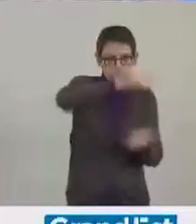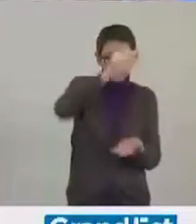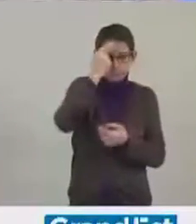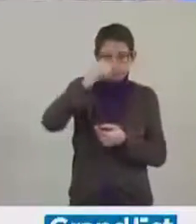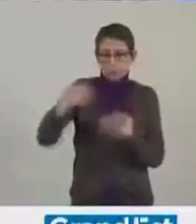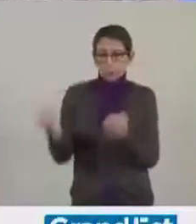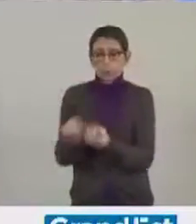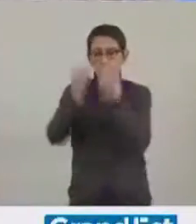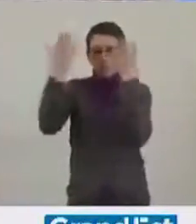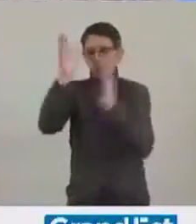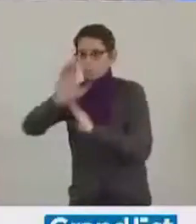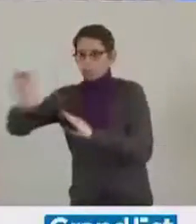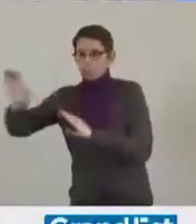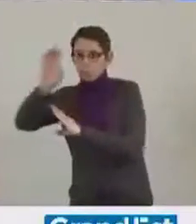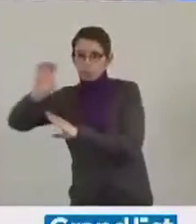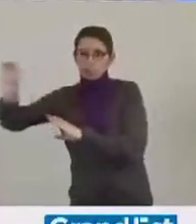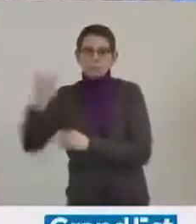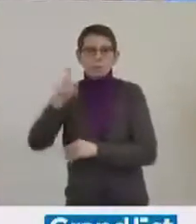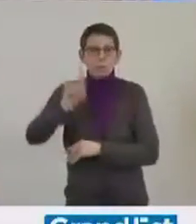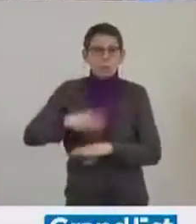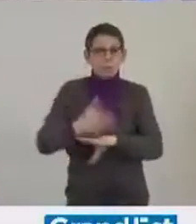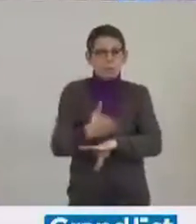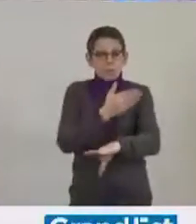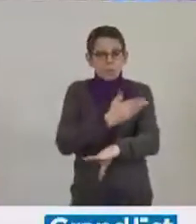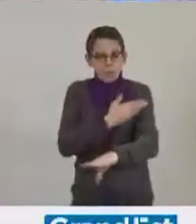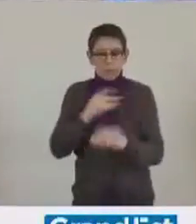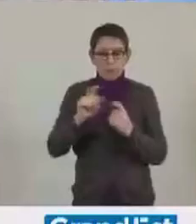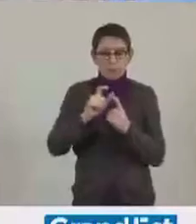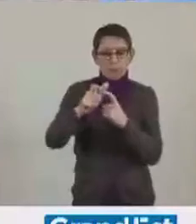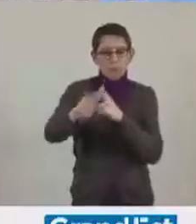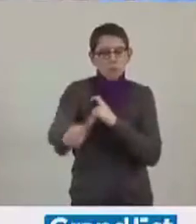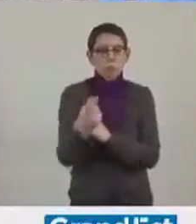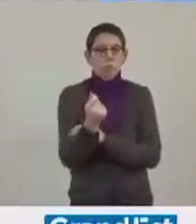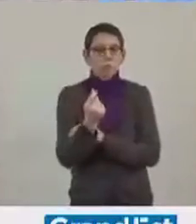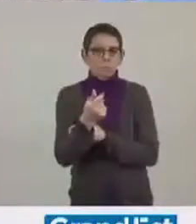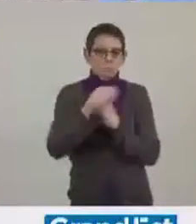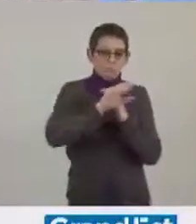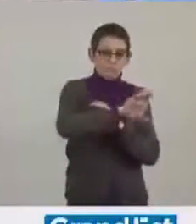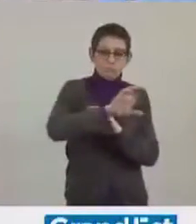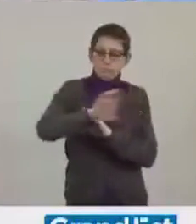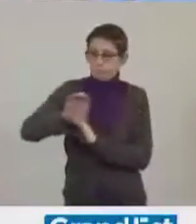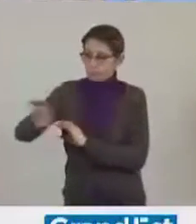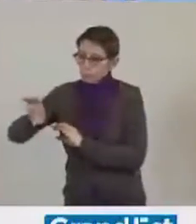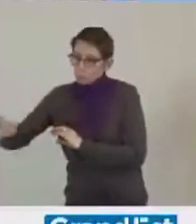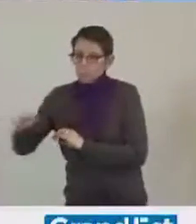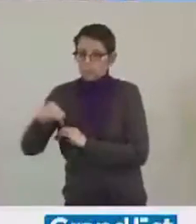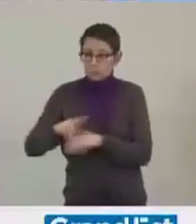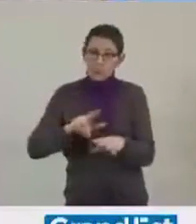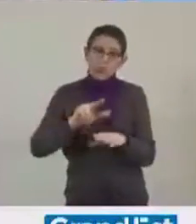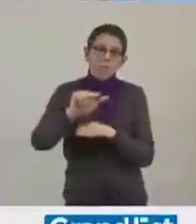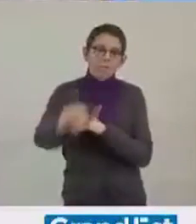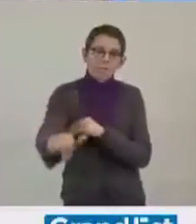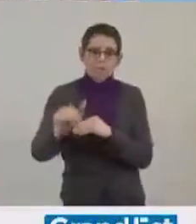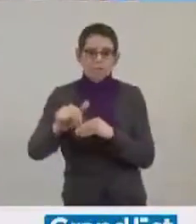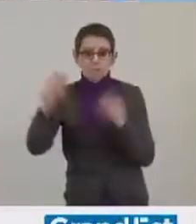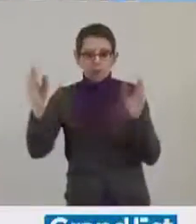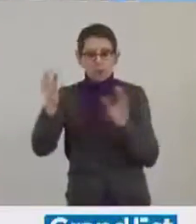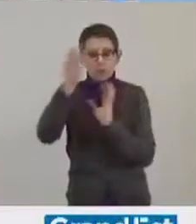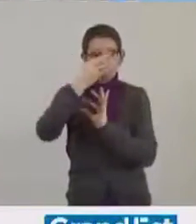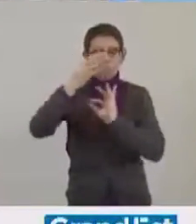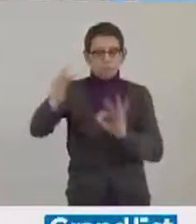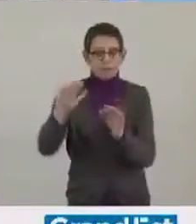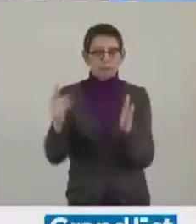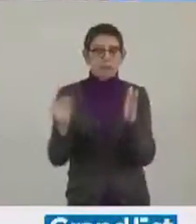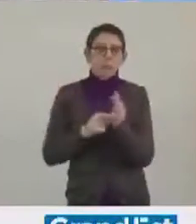Est, il nous faut élaborer des dispositifs de financement qui seront précisés lors du vote du SRDE2I en